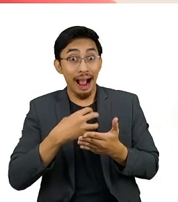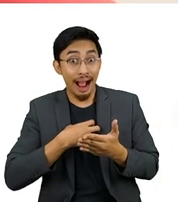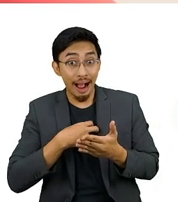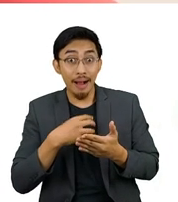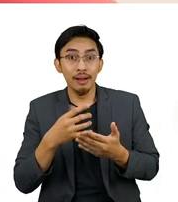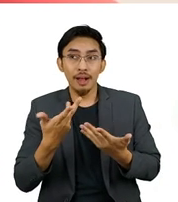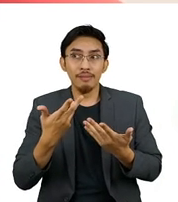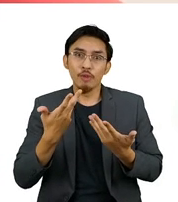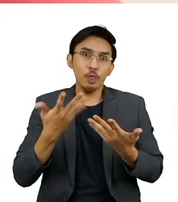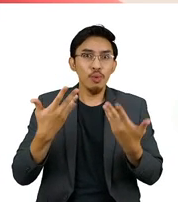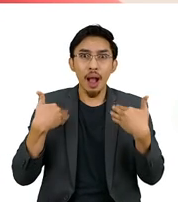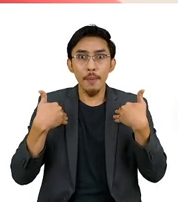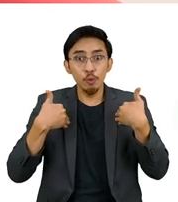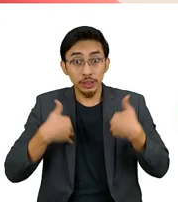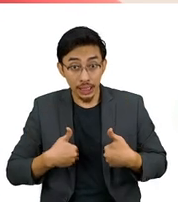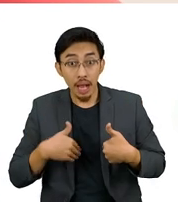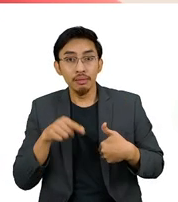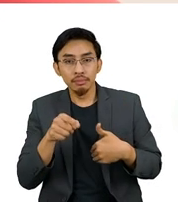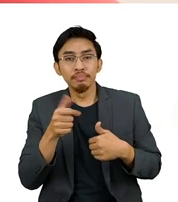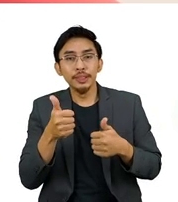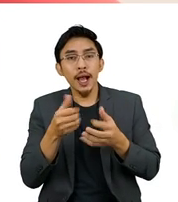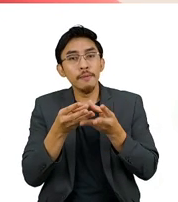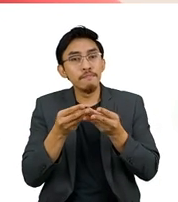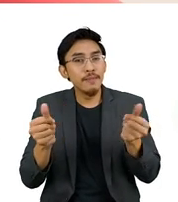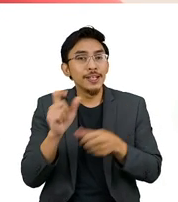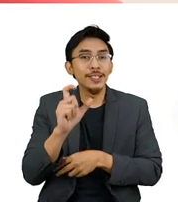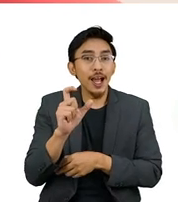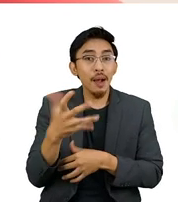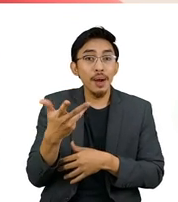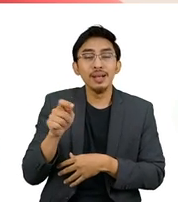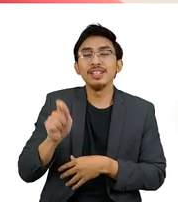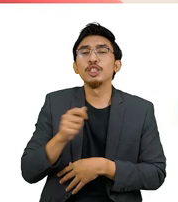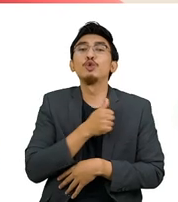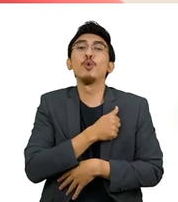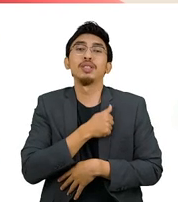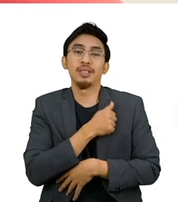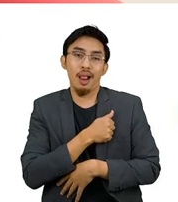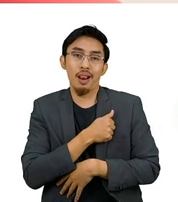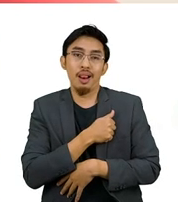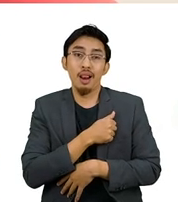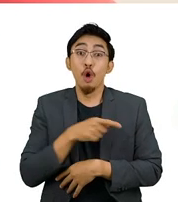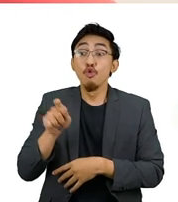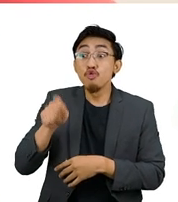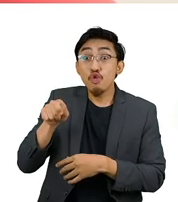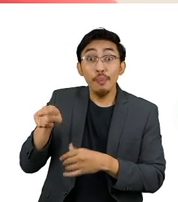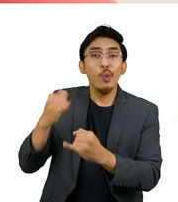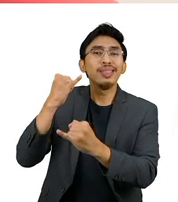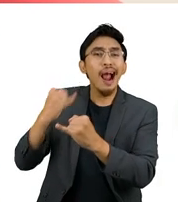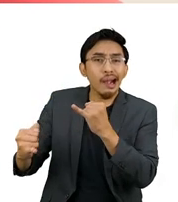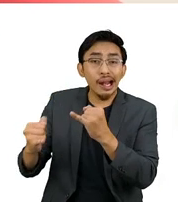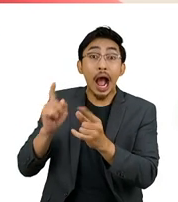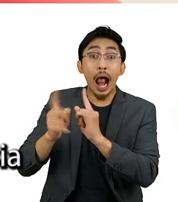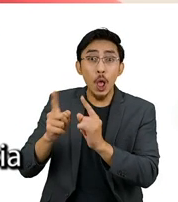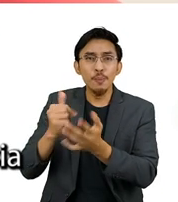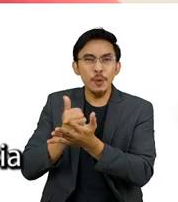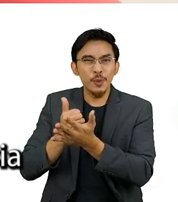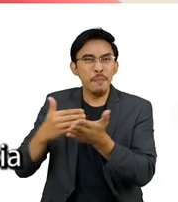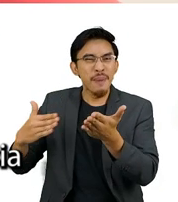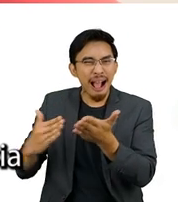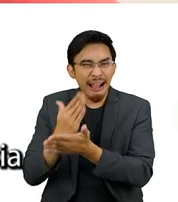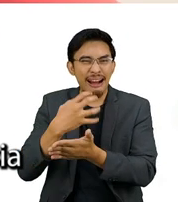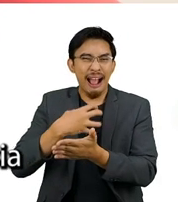hak digital ataupun hak asasi manusia bisa diselesaikan dengan sanksi sosial penegakan hukum menjadi upaya terakhir